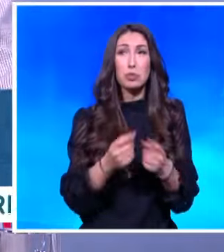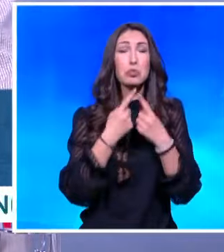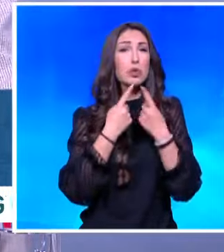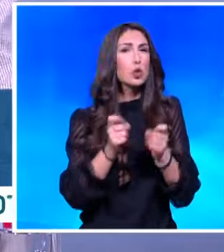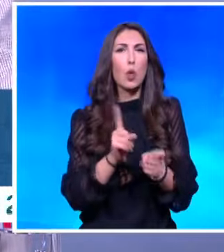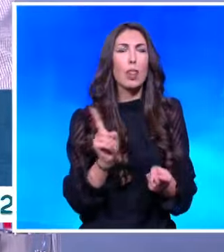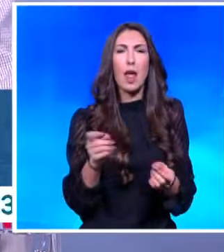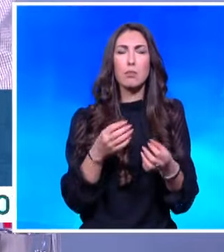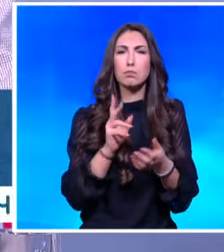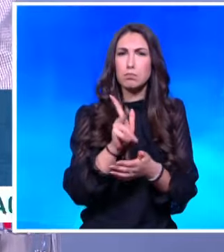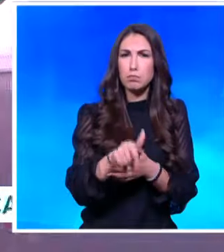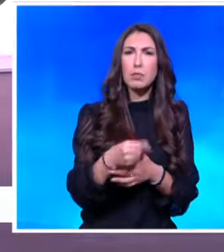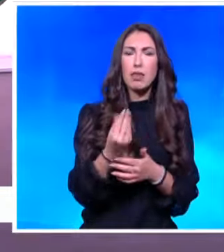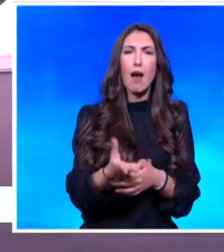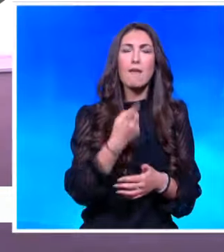допуснеш медиите.